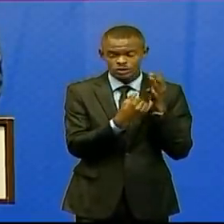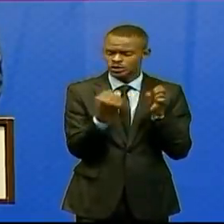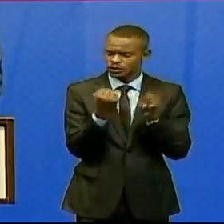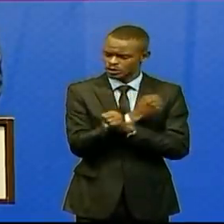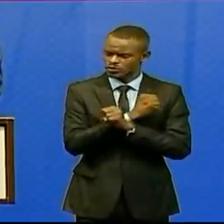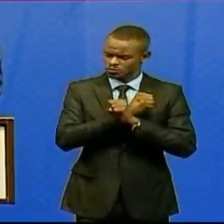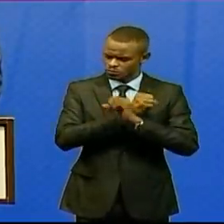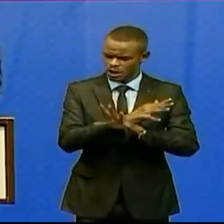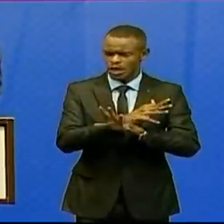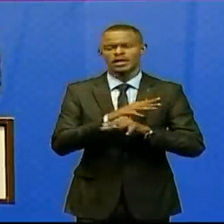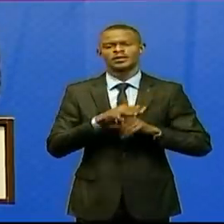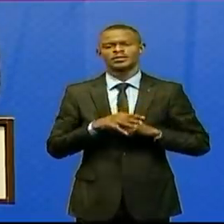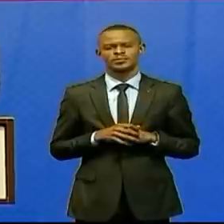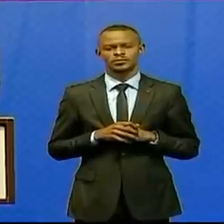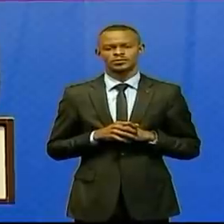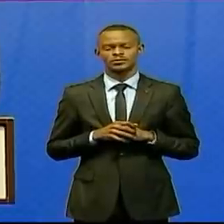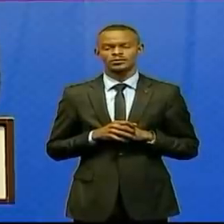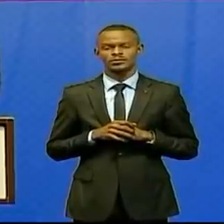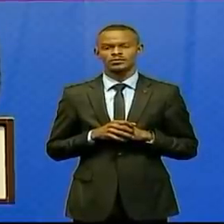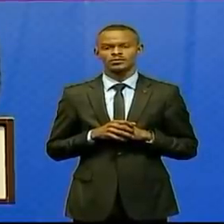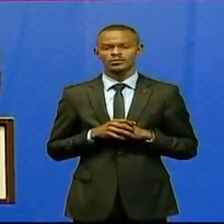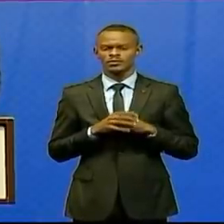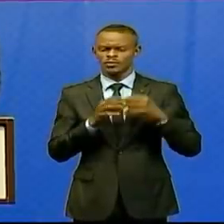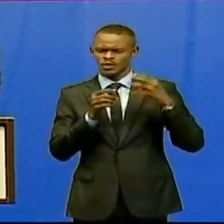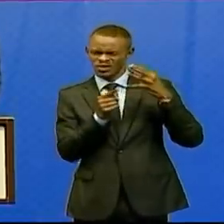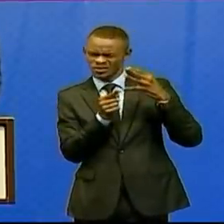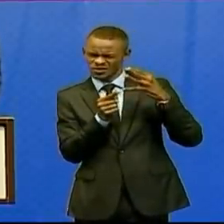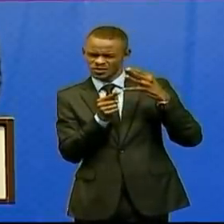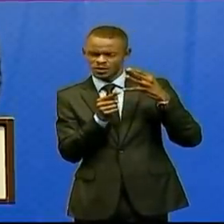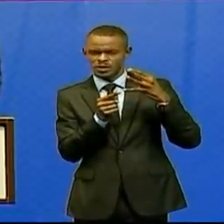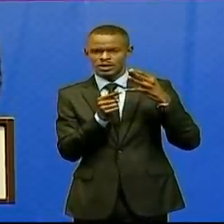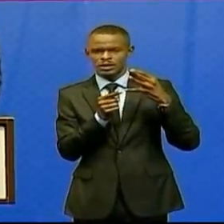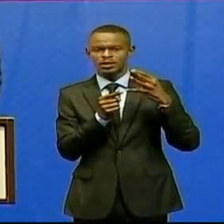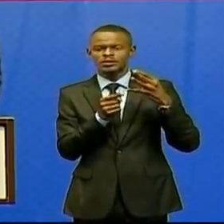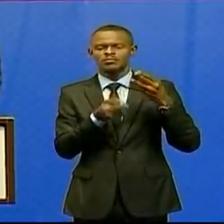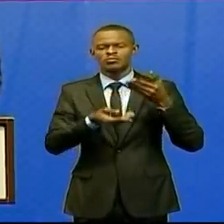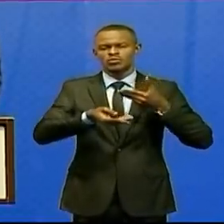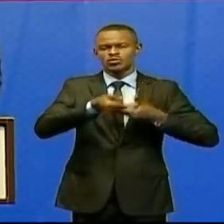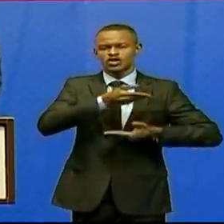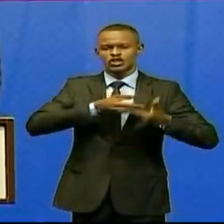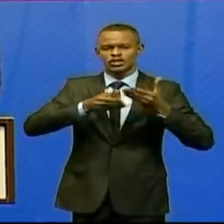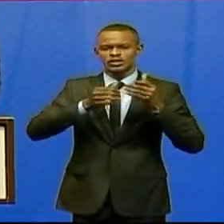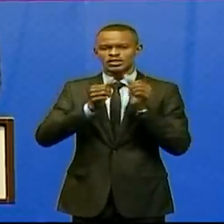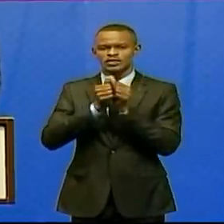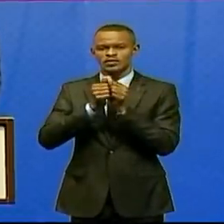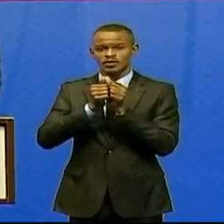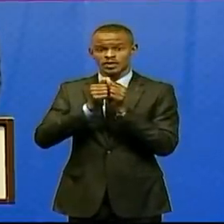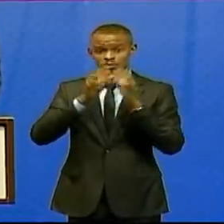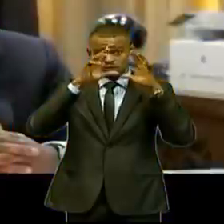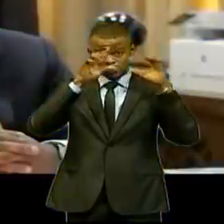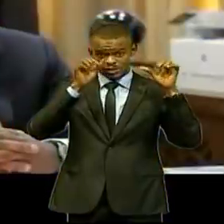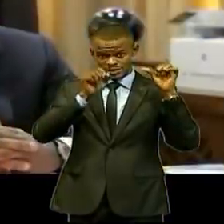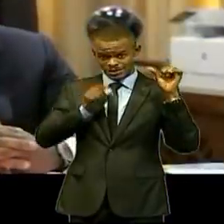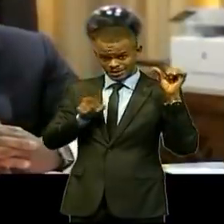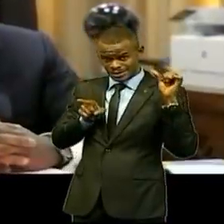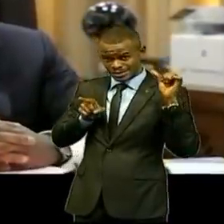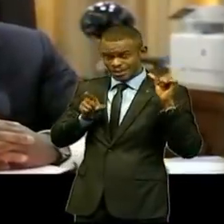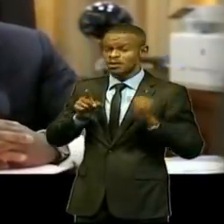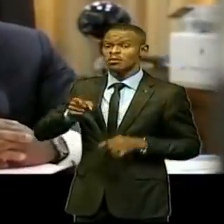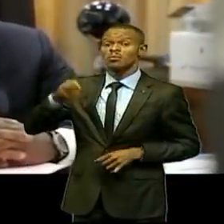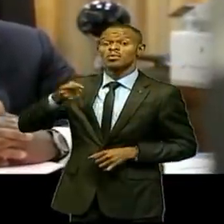Intervenant dans la suite de la communication du président de la République, le Premier ministre a réitéré les condoléances du gouvernement aux familles